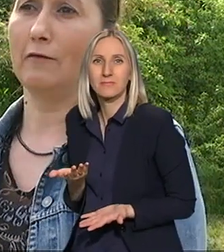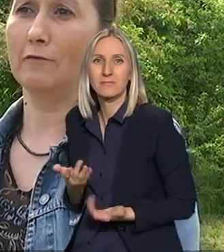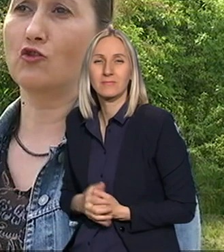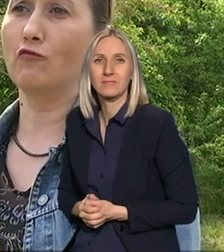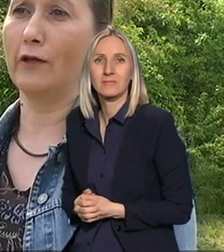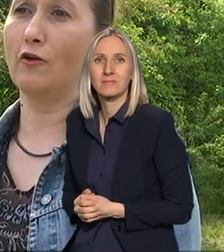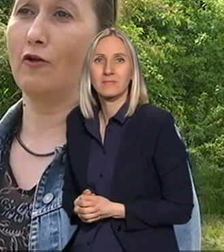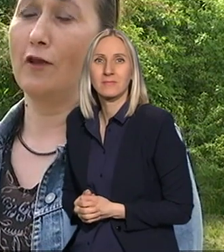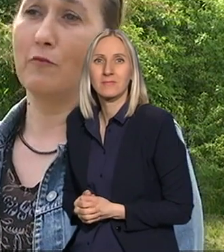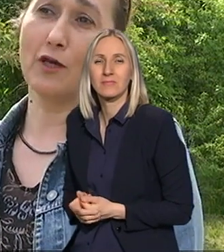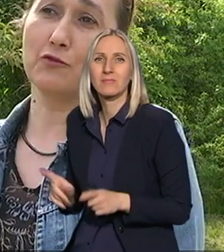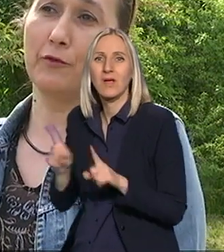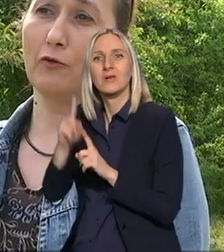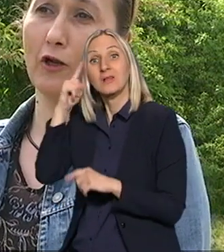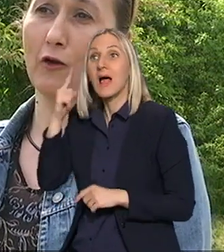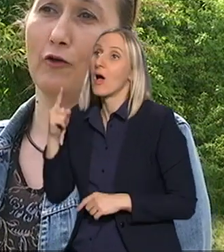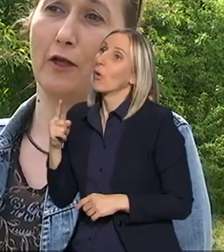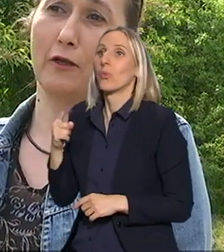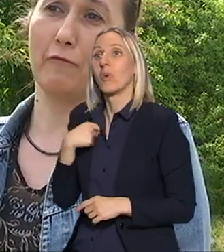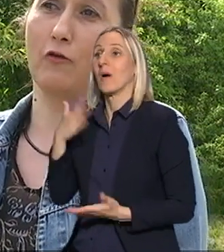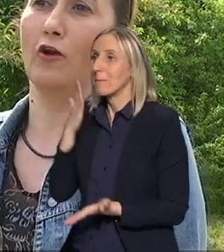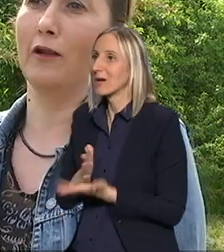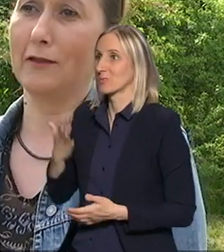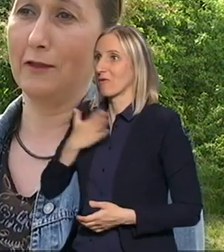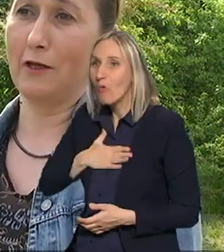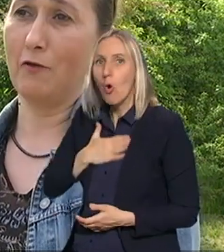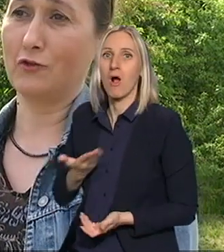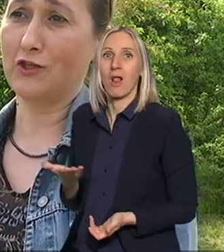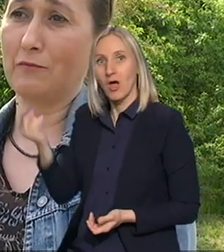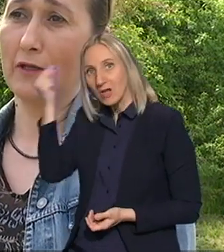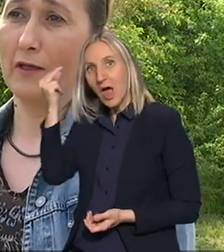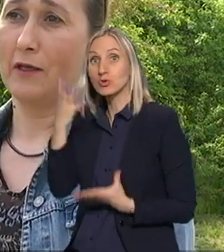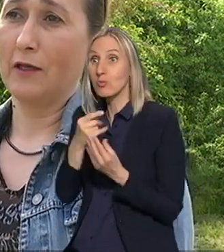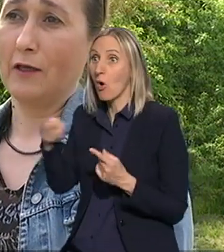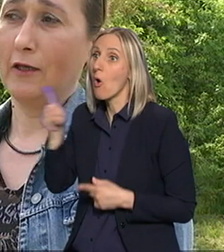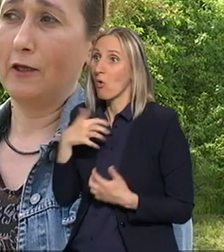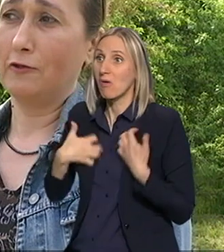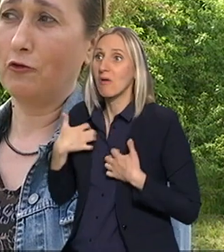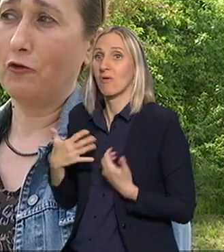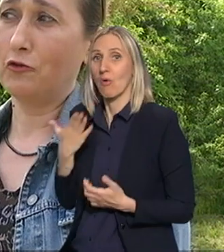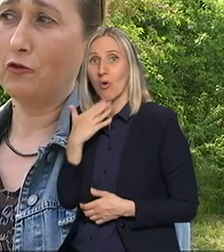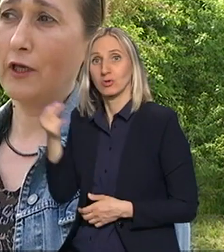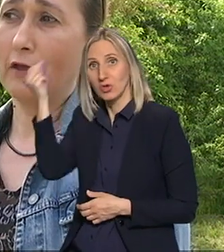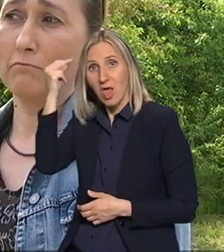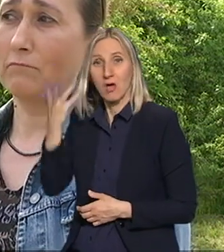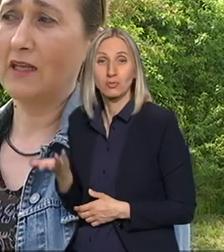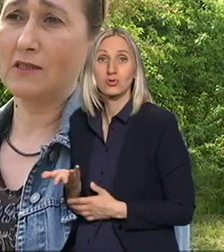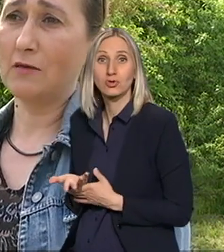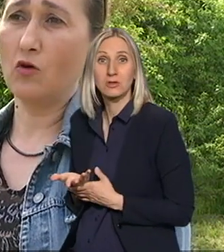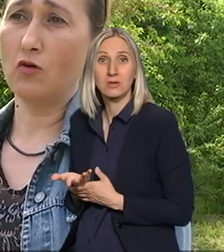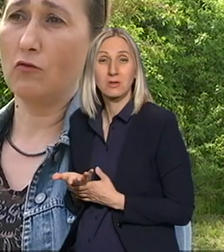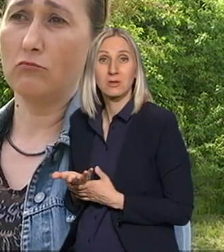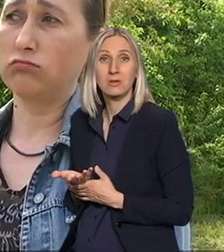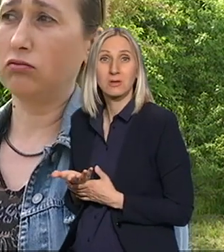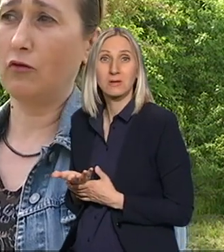znate, čuveno, baš bi voleo ili volela da nauči. I to je ne